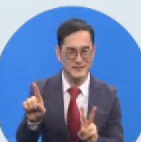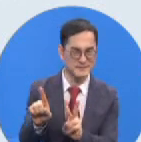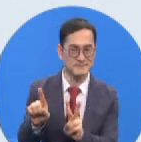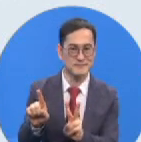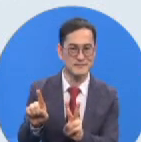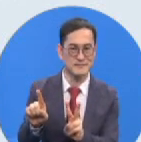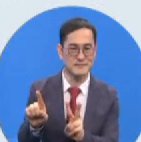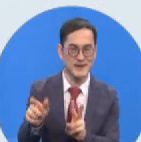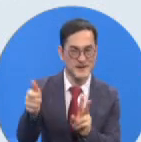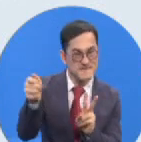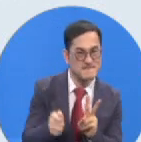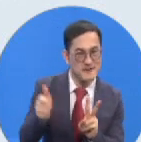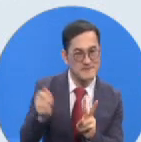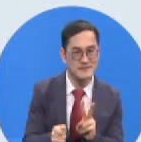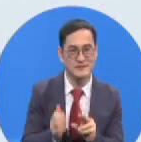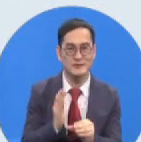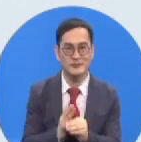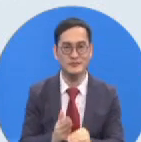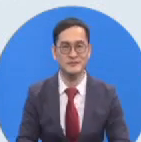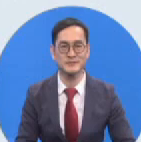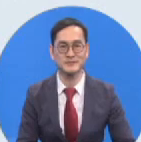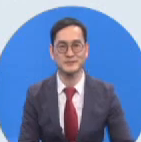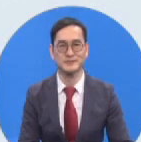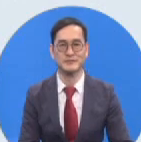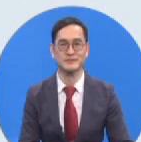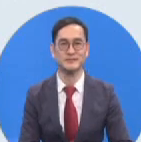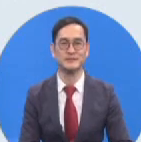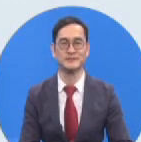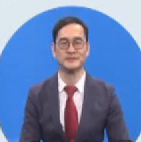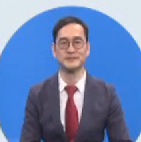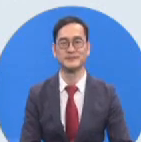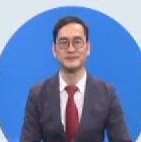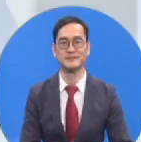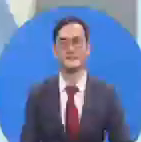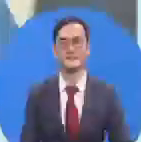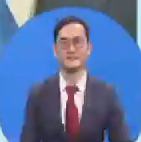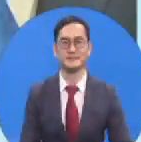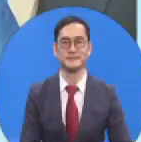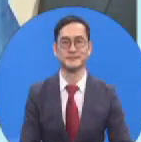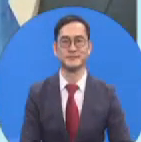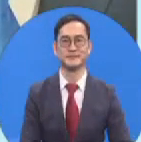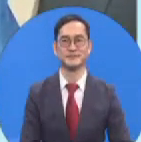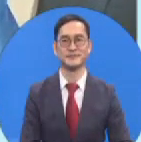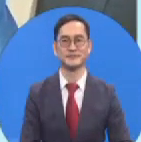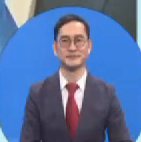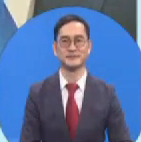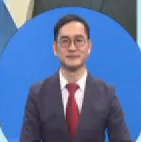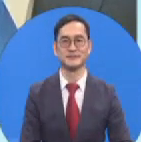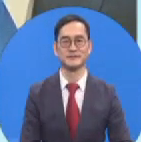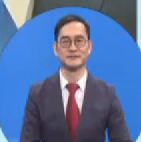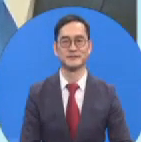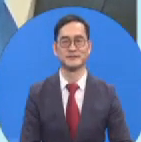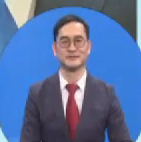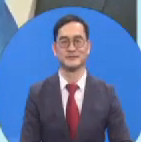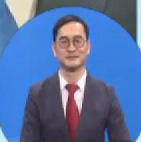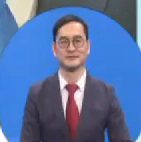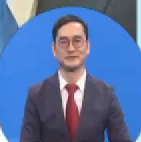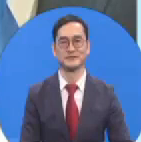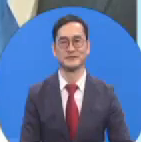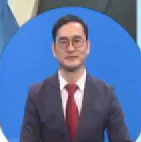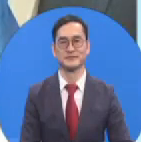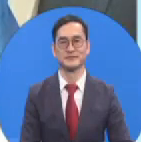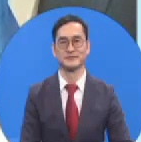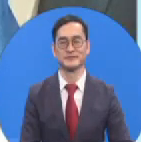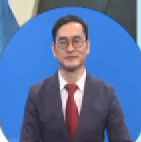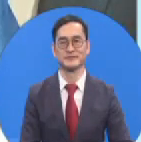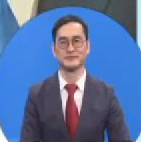누가 보더라도 이제 신경전이 시작이 네. 된 것이죠. 된 것이고 이제 여권 내부에서는 이제 그 차기